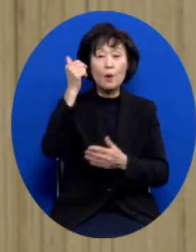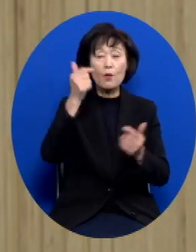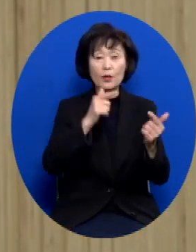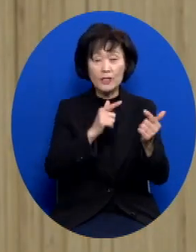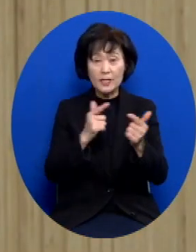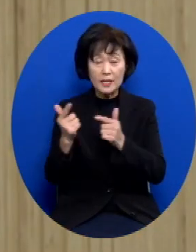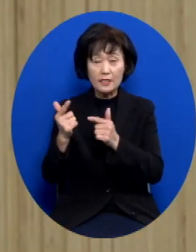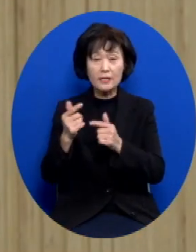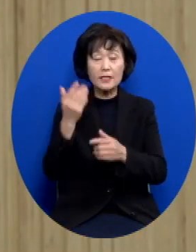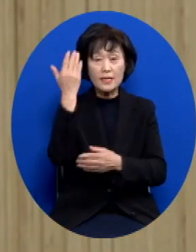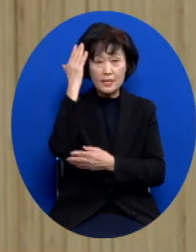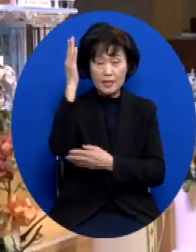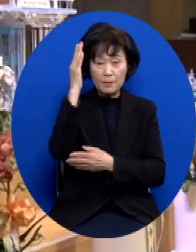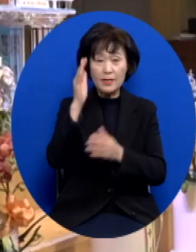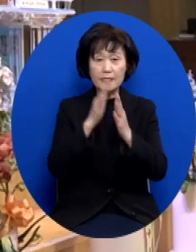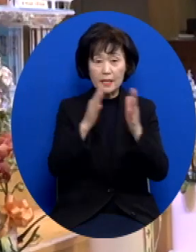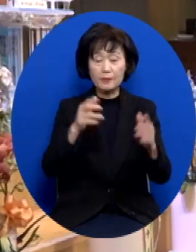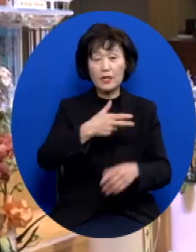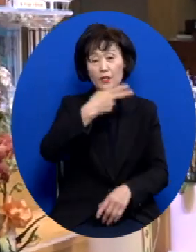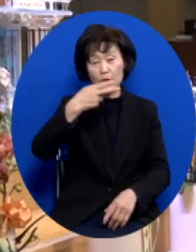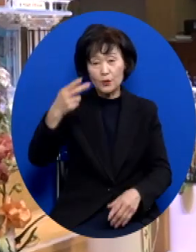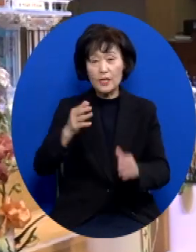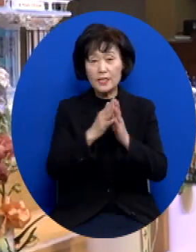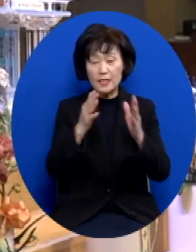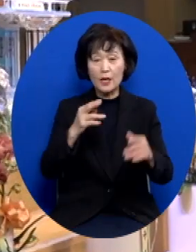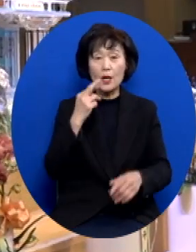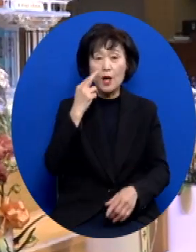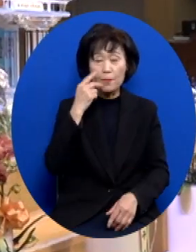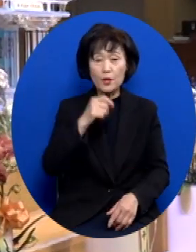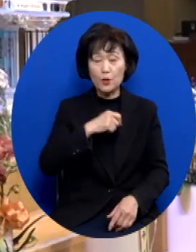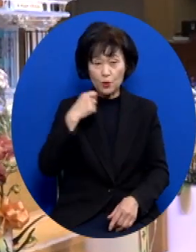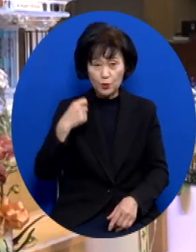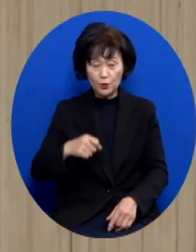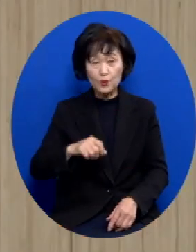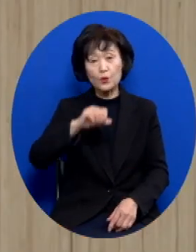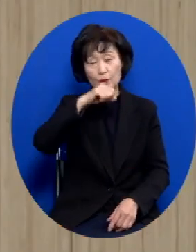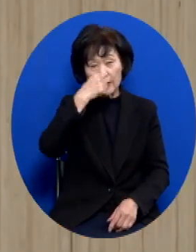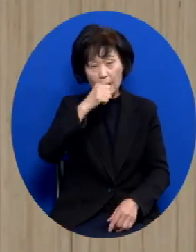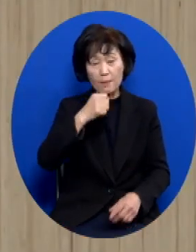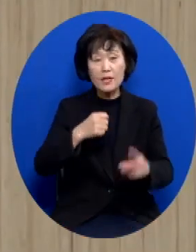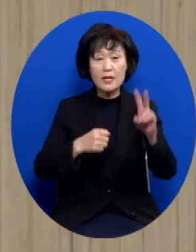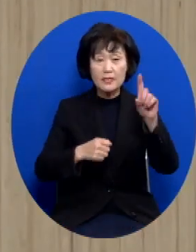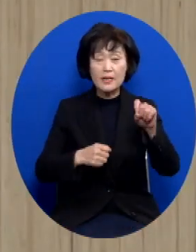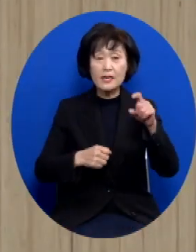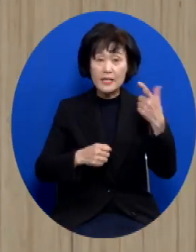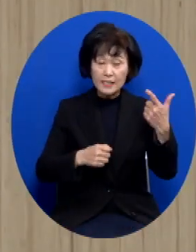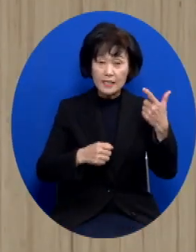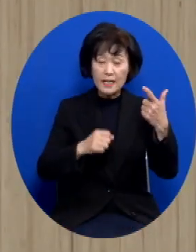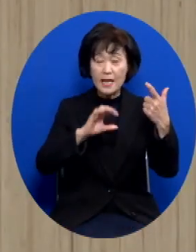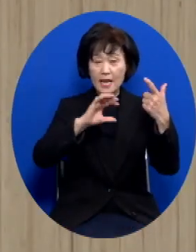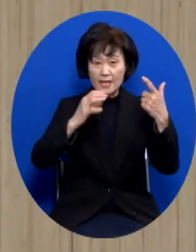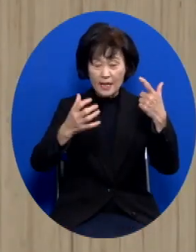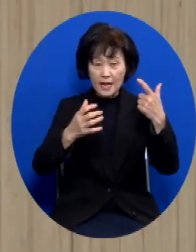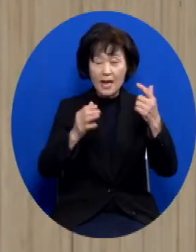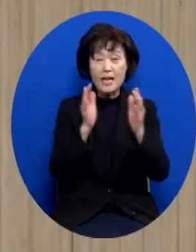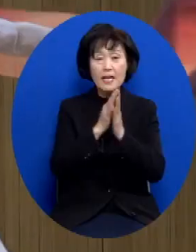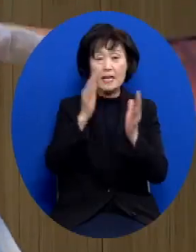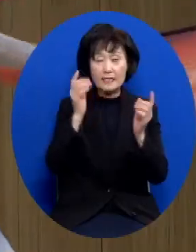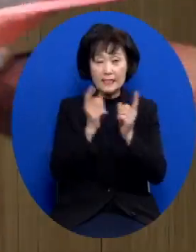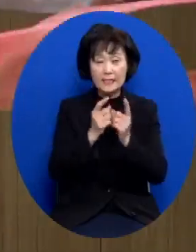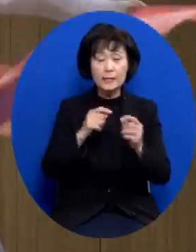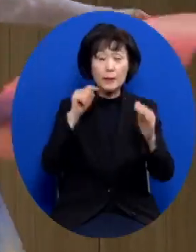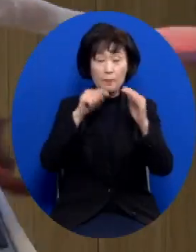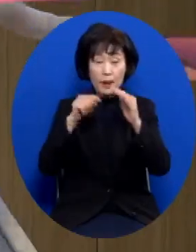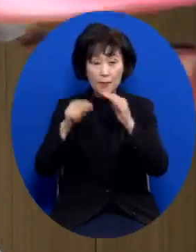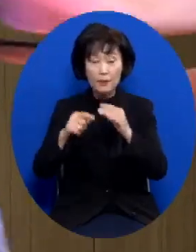예정입니다. 인도네시아를 시작으로 미국, 중국, 대만을 비롯한 16개 국가에 직접 방문해 세미나를 열고